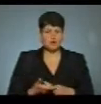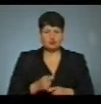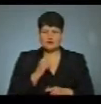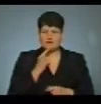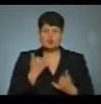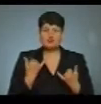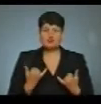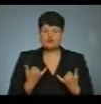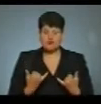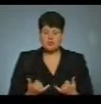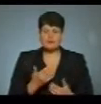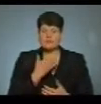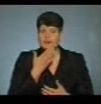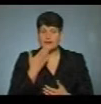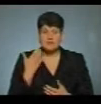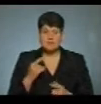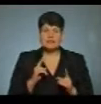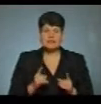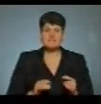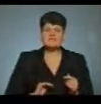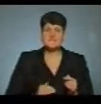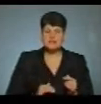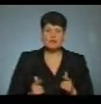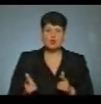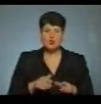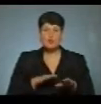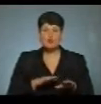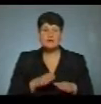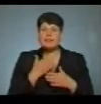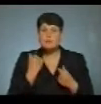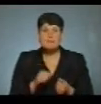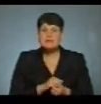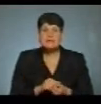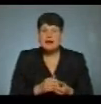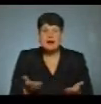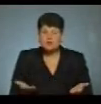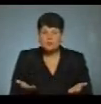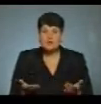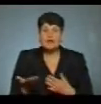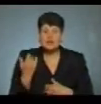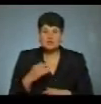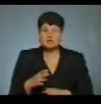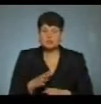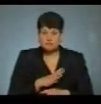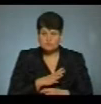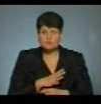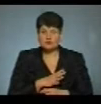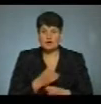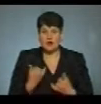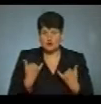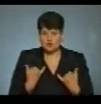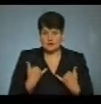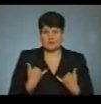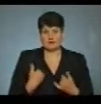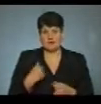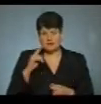сьогодні, немає, навіть якщо є фірми, які готові пошити, немає матеріалу, тому що раніше він поступав. Але сьогодні, я знаю, наскільки я